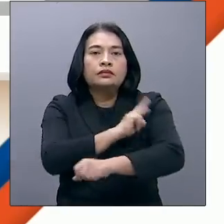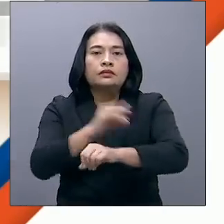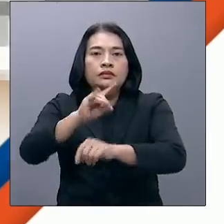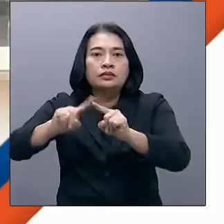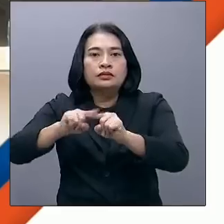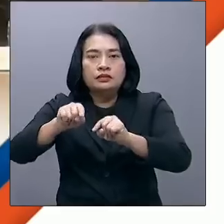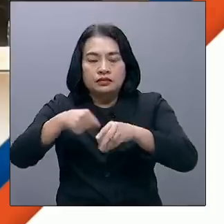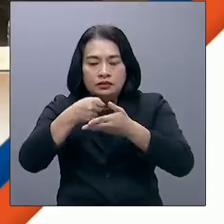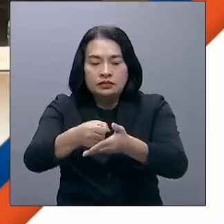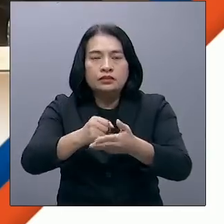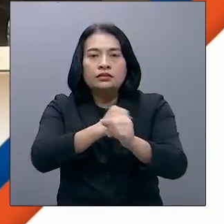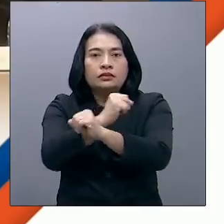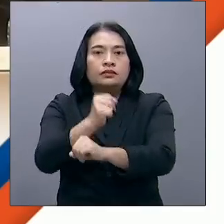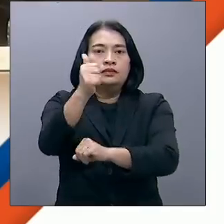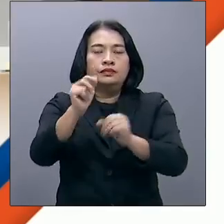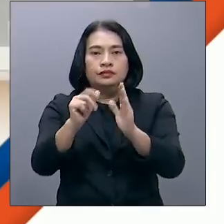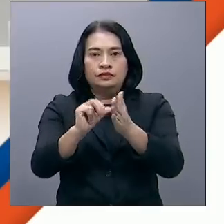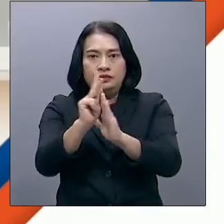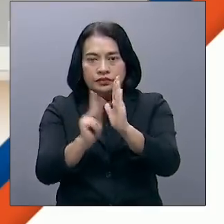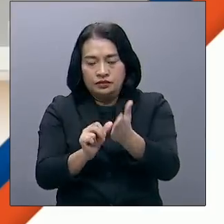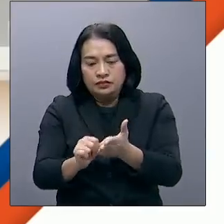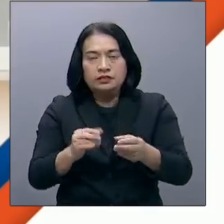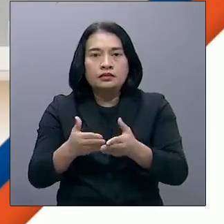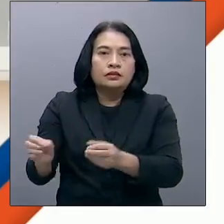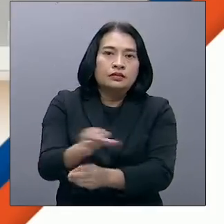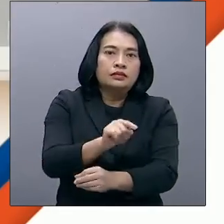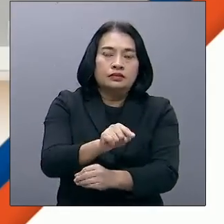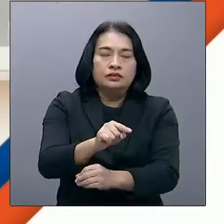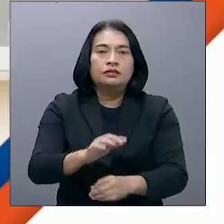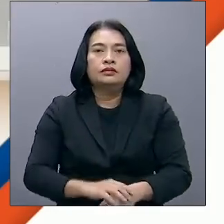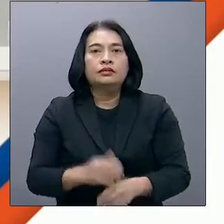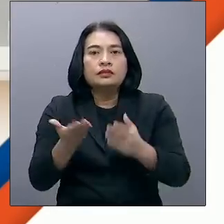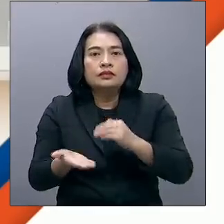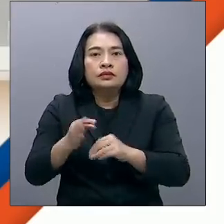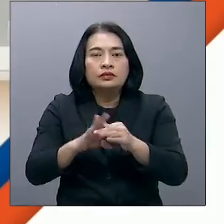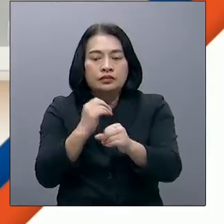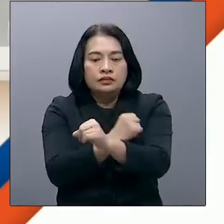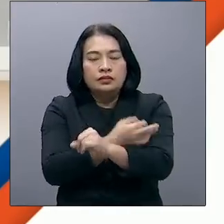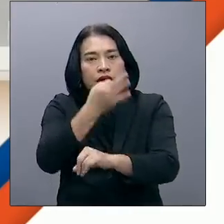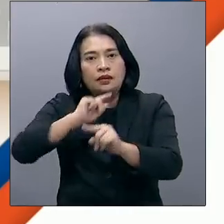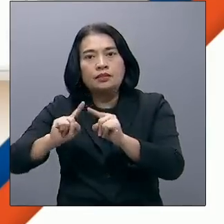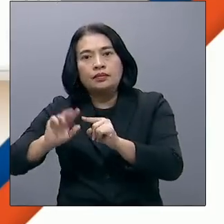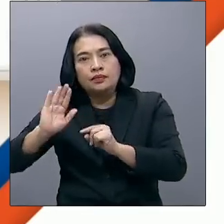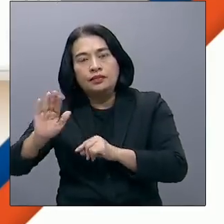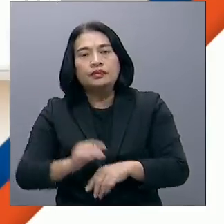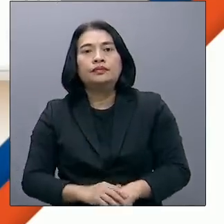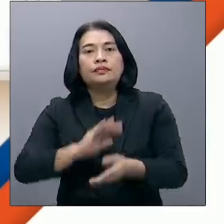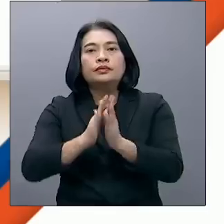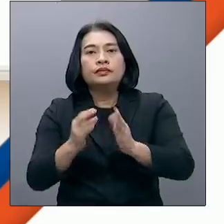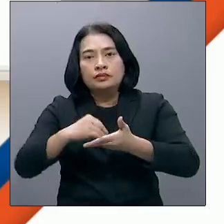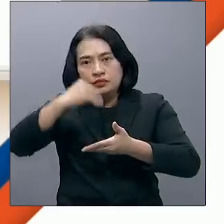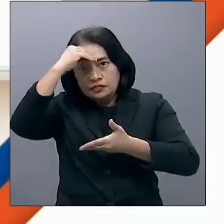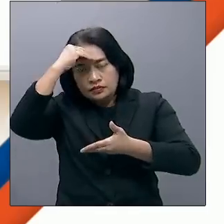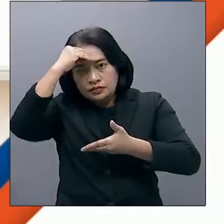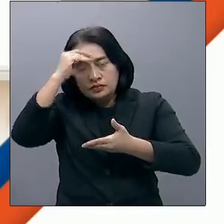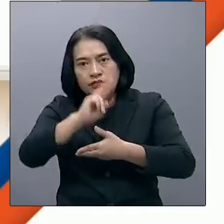ยการแก้ไขกฎหมายเพื่อพัฒนาอาชีพประมงการยกระดับสิทธิแรงงานทุกอาชีพการปฏิรูปการศึกษา